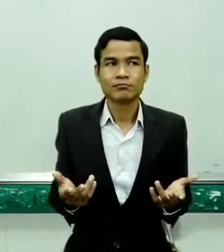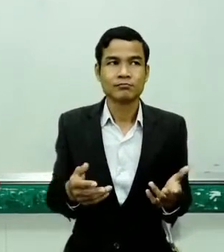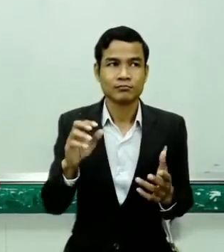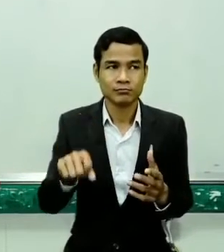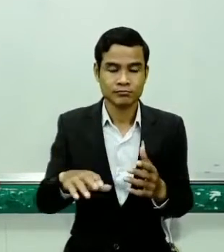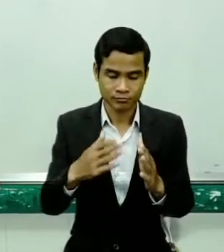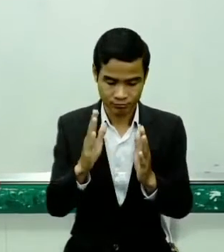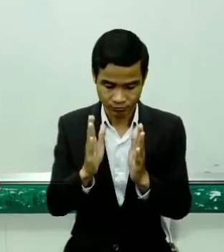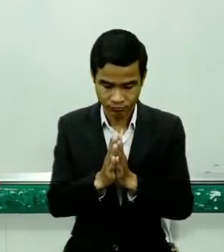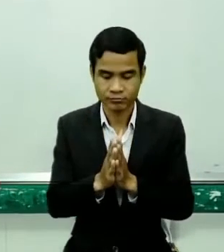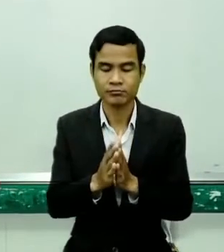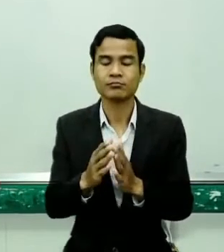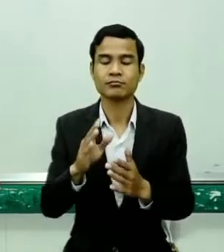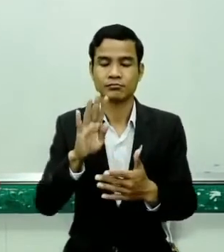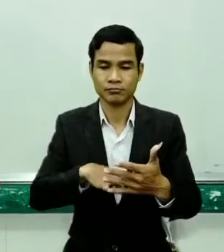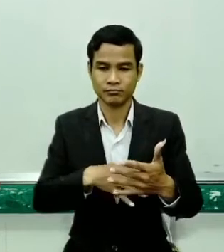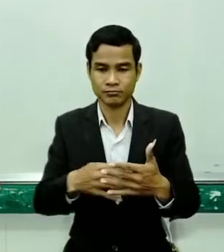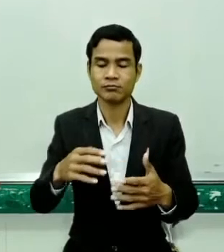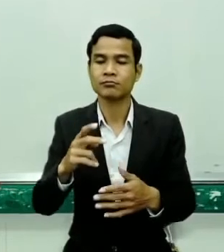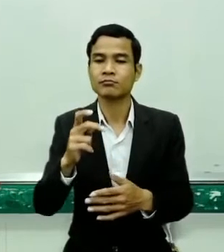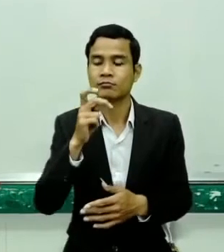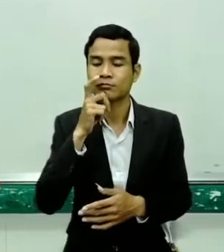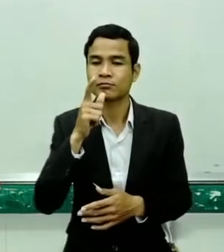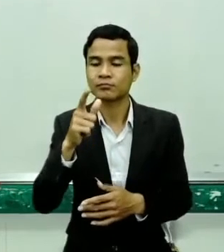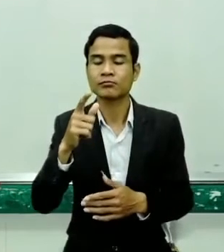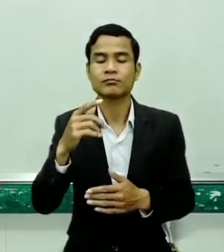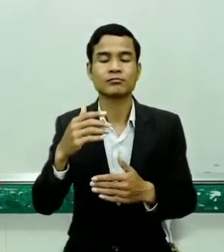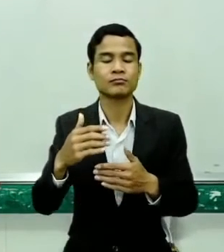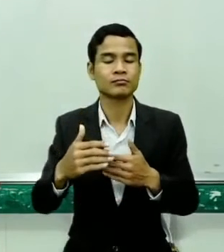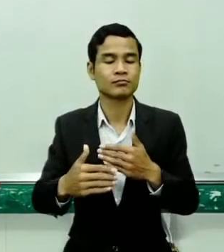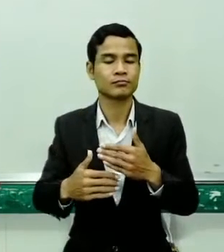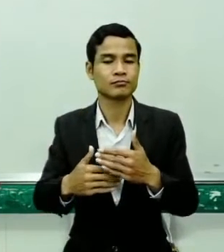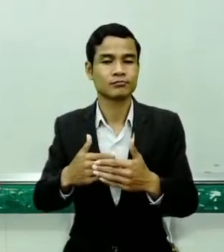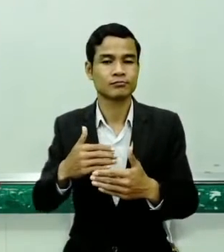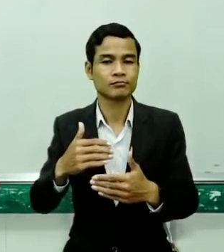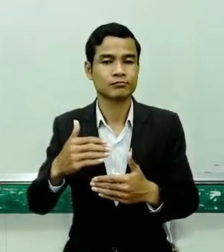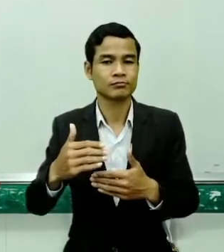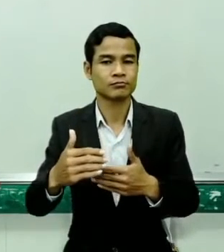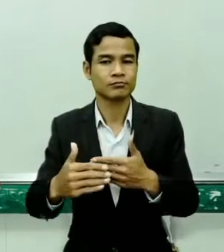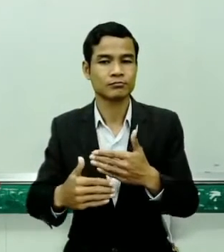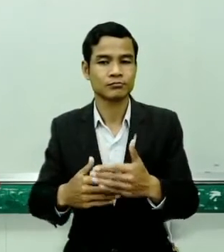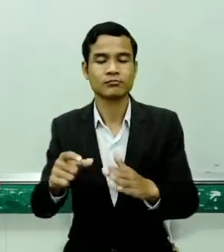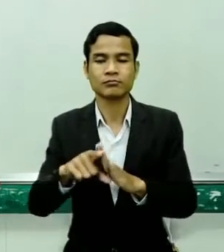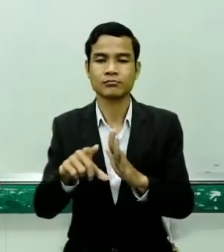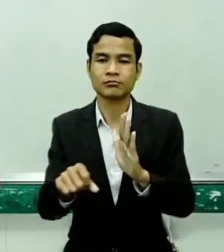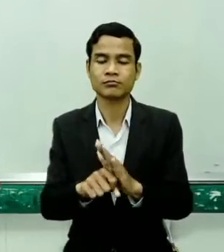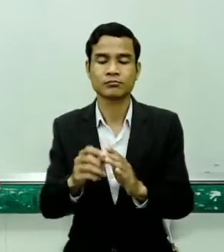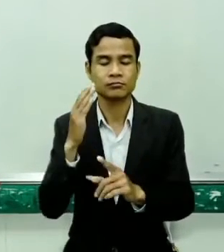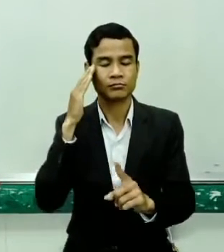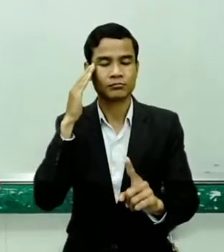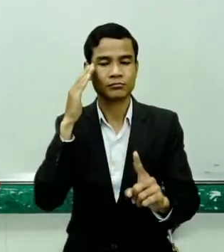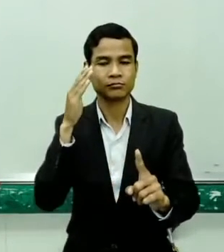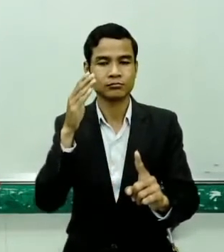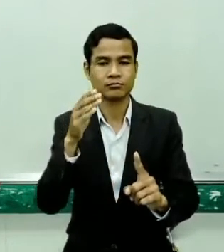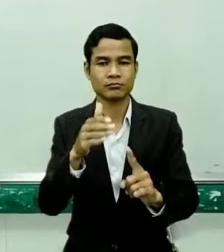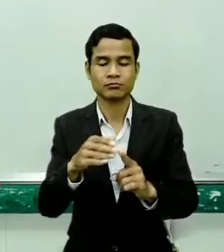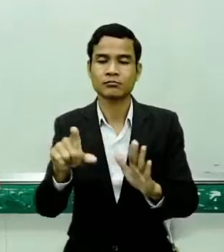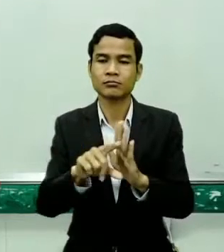chà ở cuốn chắc phan ca cứ chìa đầm nà đai cầm nọt nở cô đai môi chìa